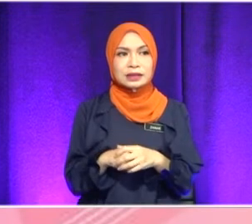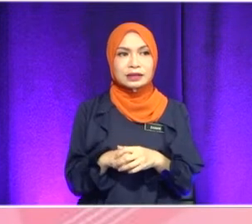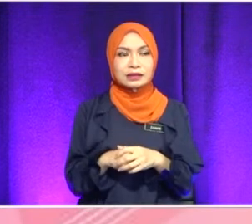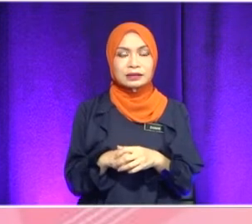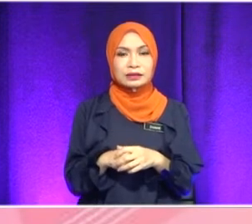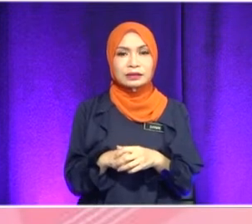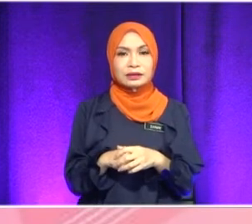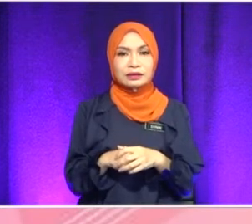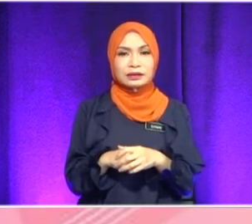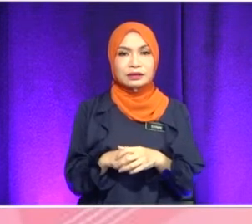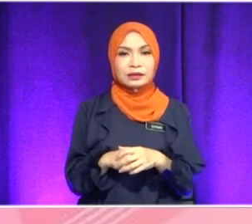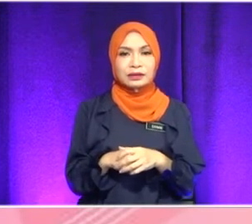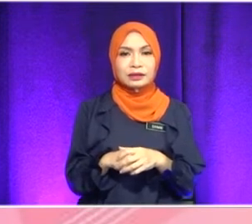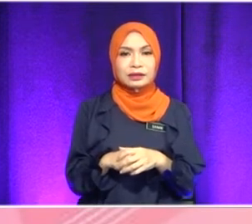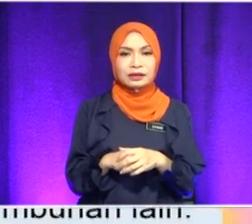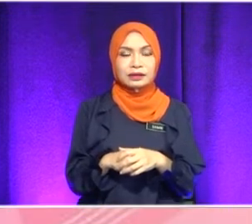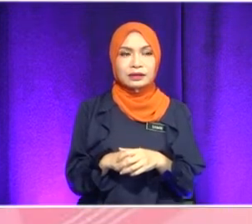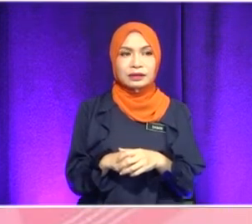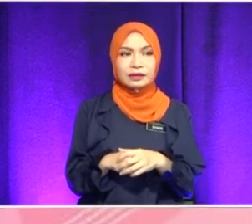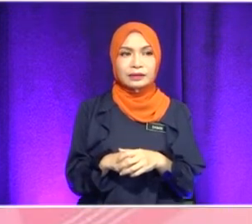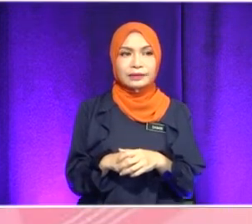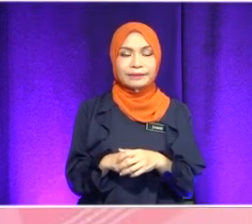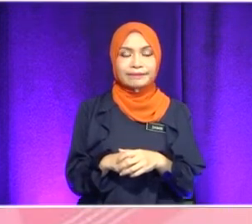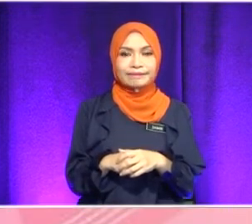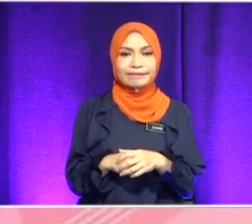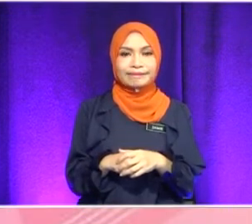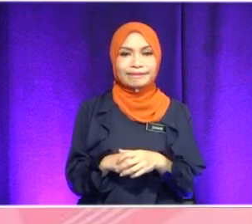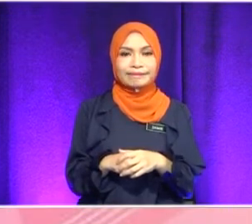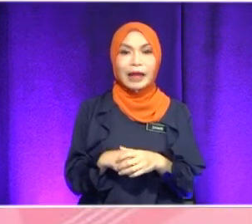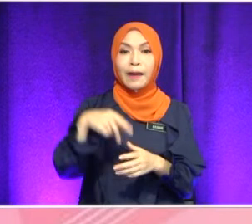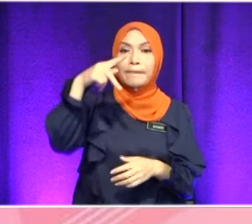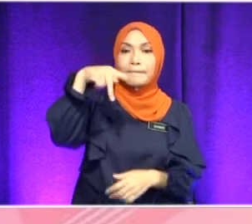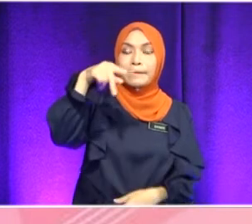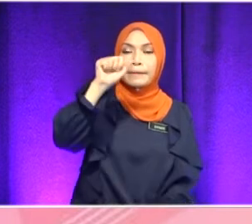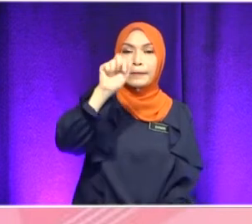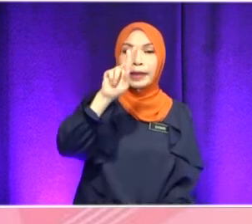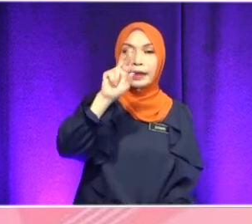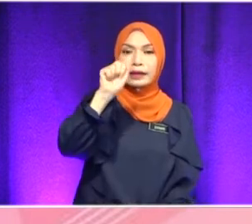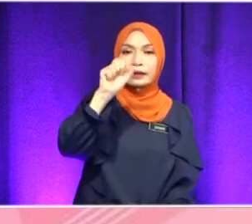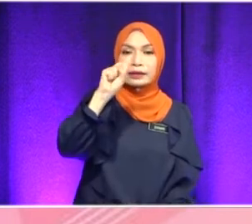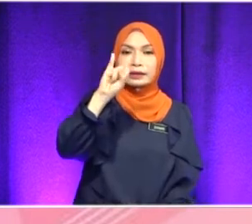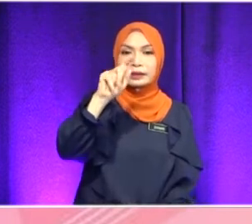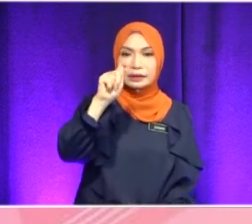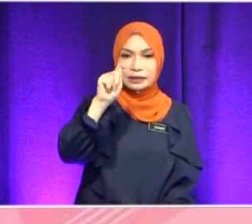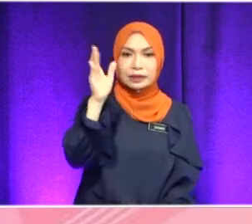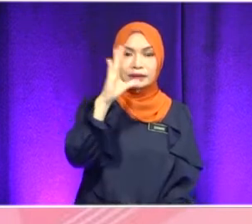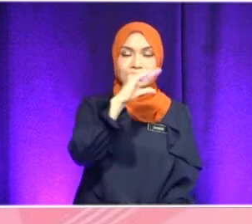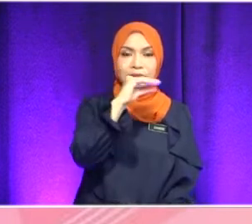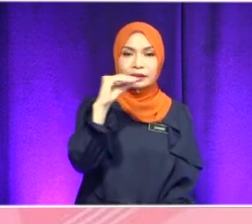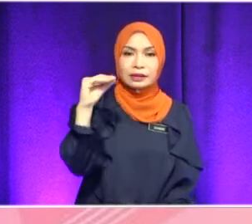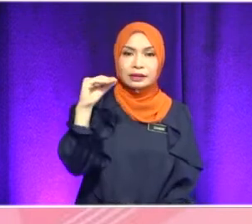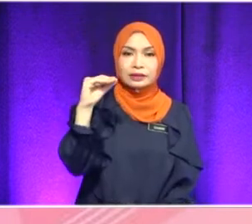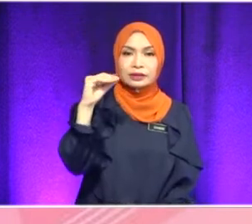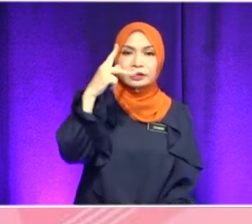lawan di alam merupakan tumbuhan karnivora Oke menumpang pada perumahan lain yaitu bunga definisi ada di